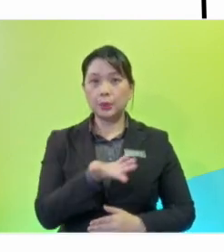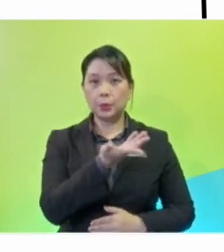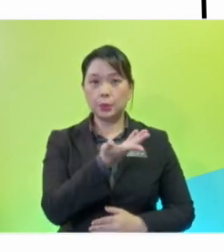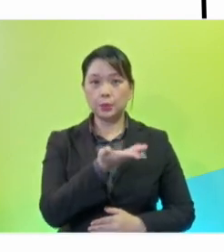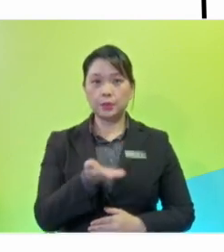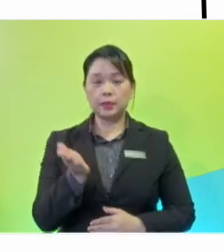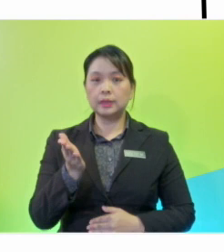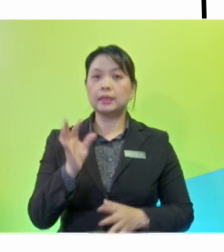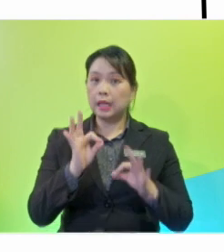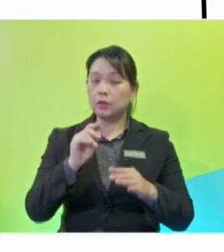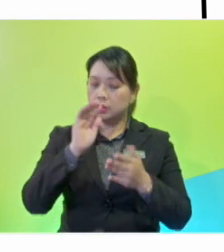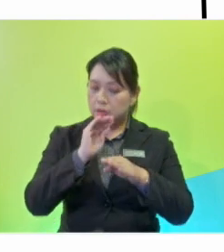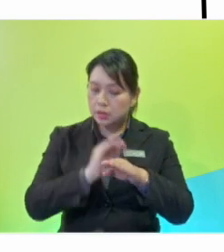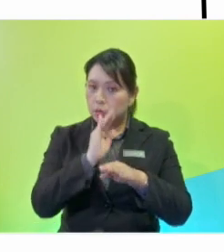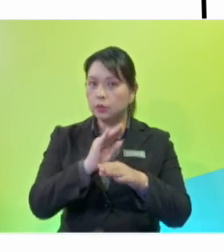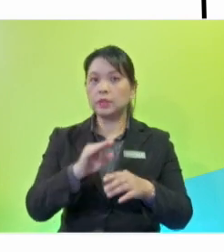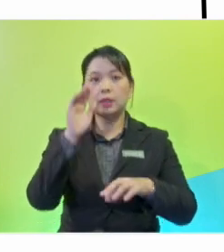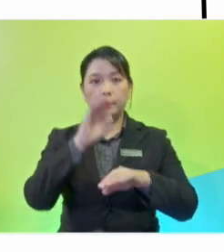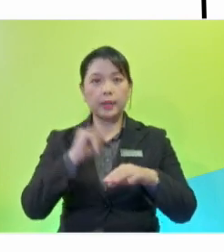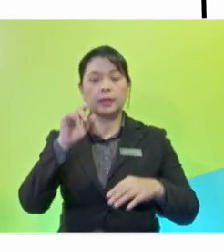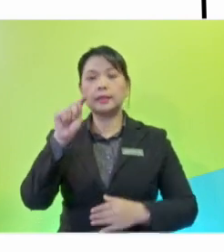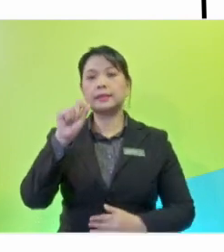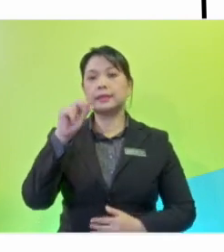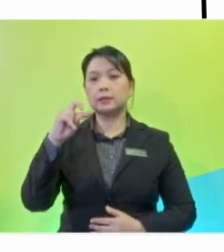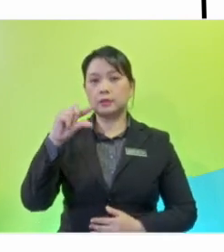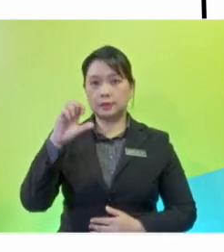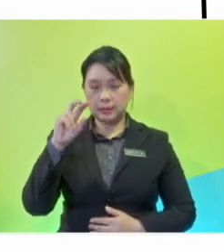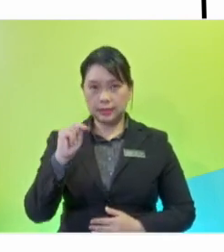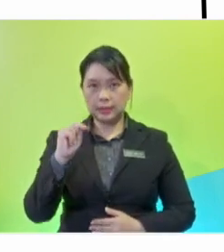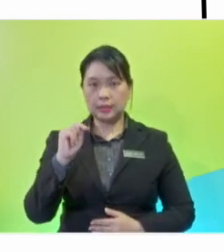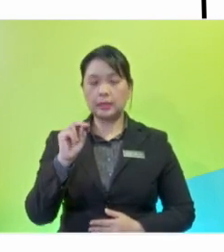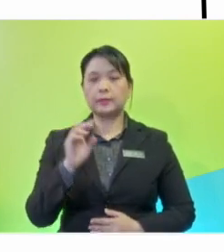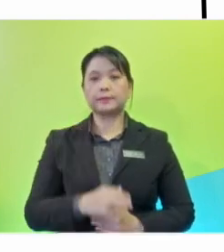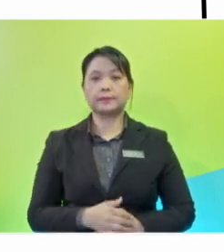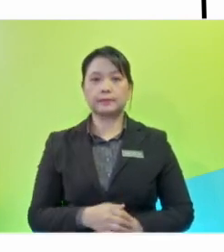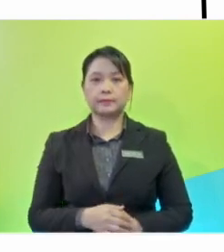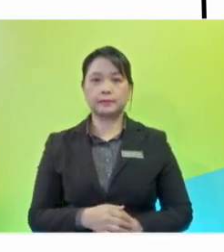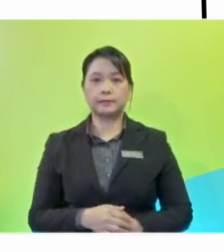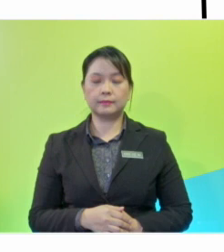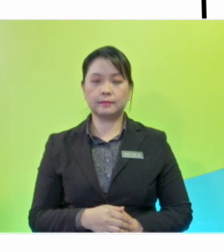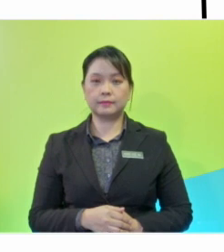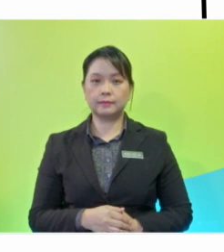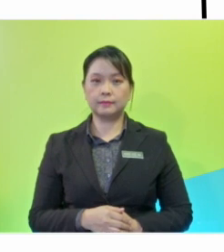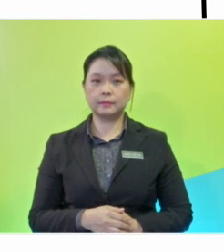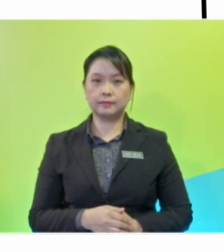tenjen Oke tambah 2x itu adalah pastinya adalah nomor Oke